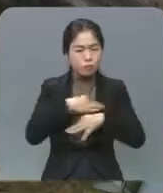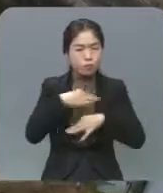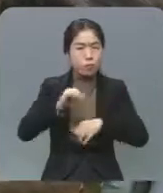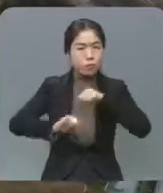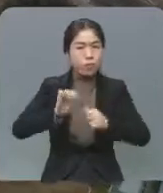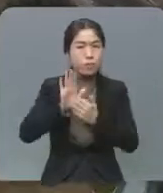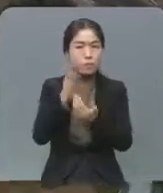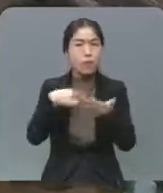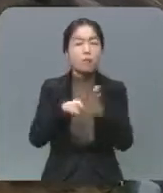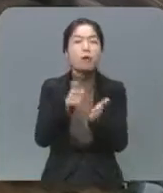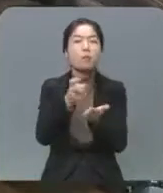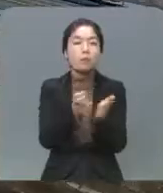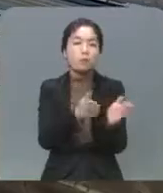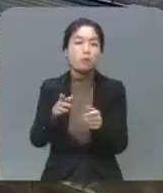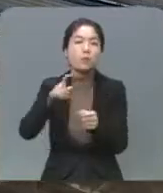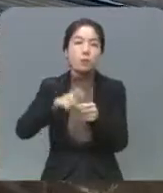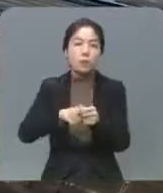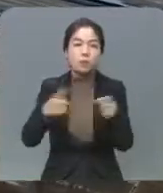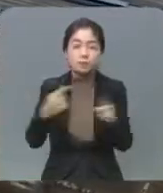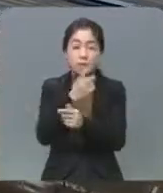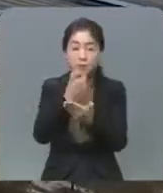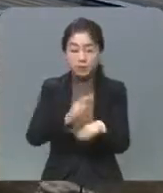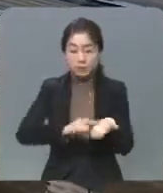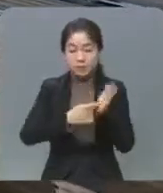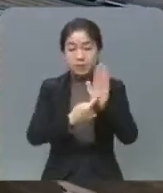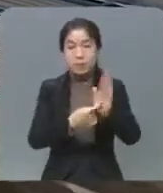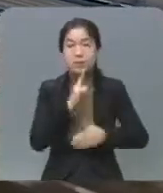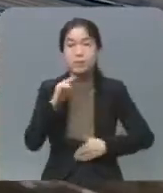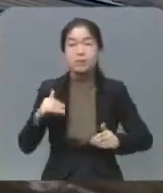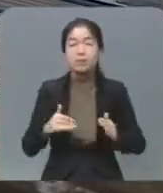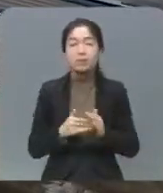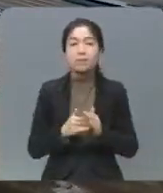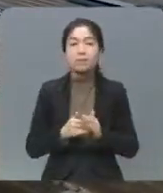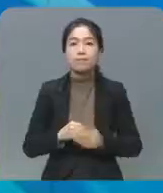제도적 장치를 마련하기 위해 개정안을 발의했다고 밝혔습니다.